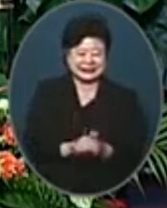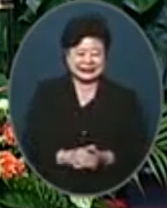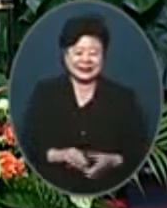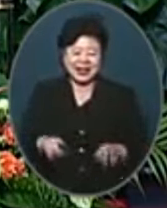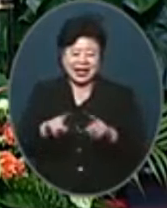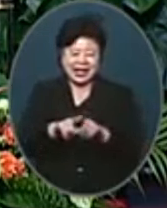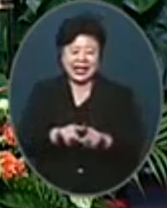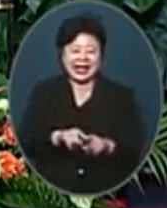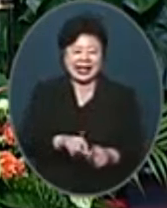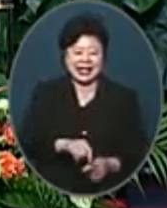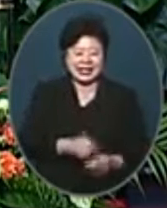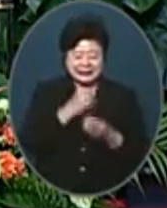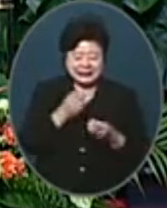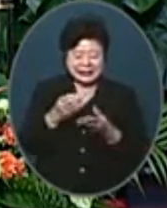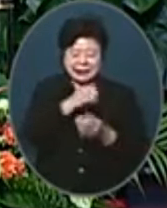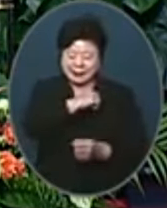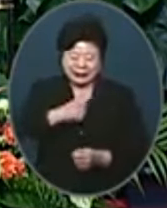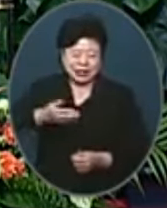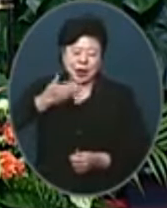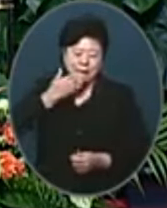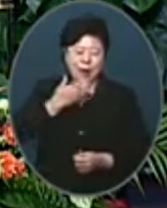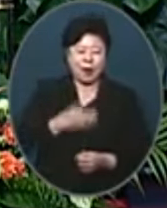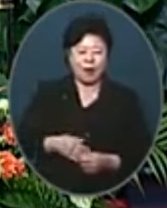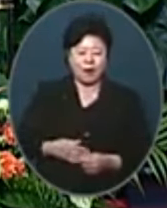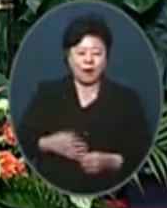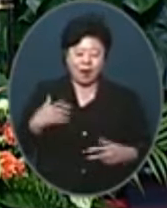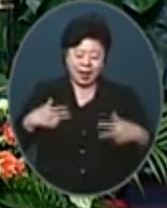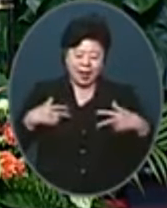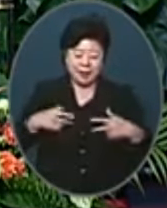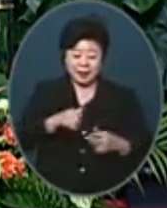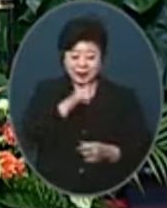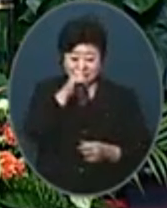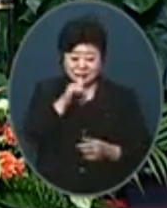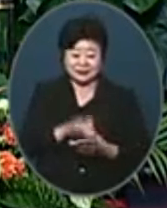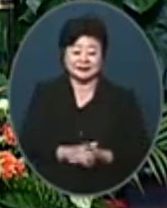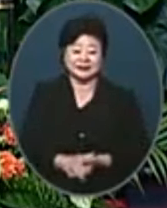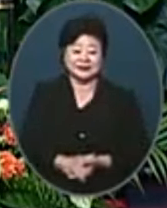함께 잔치를 벌리며 호화롭게 살았습니다.